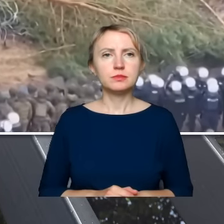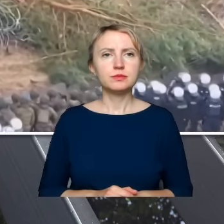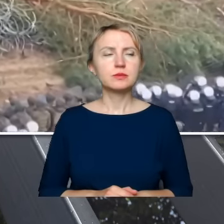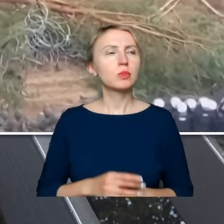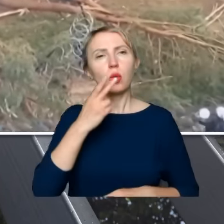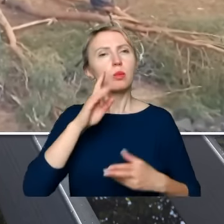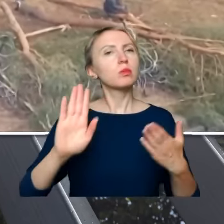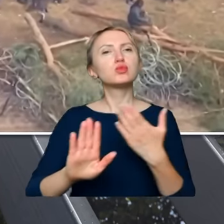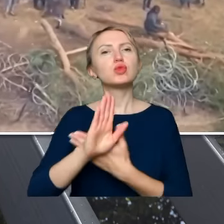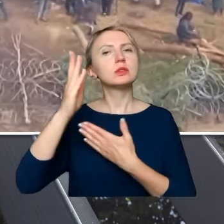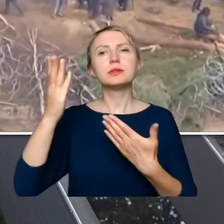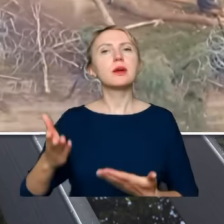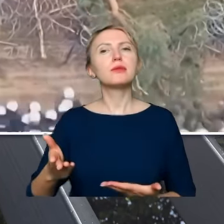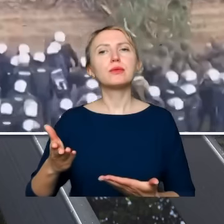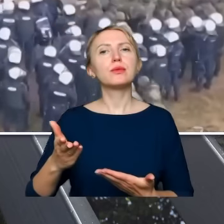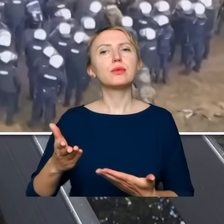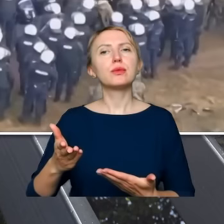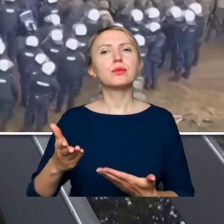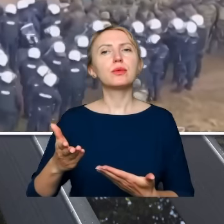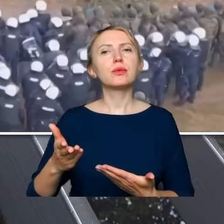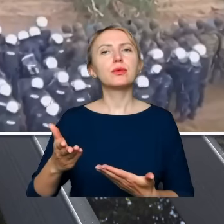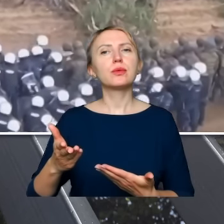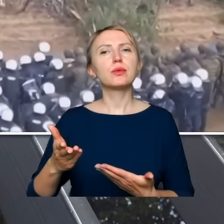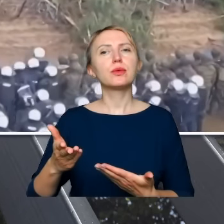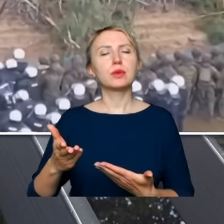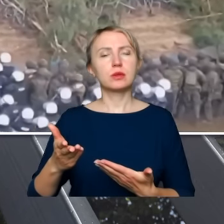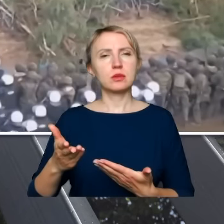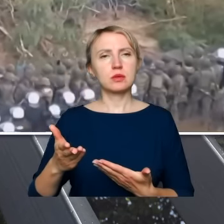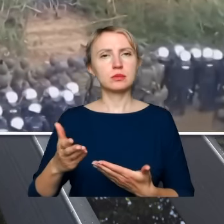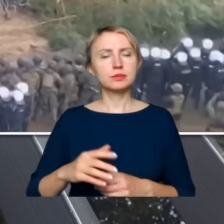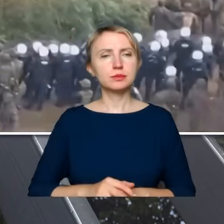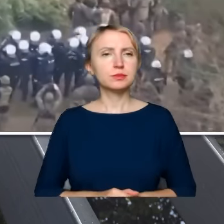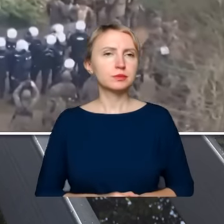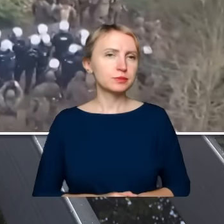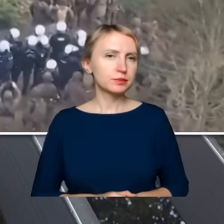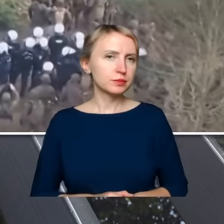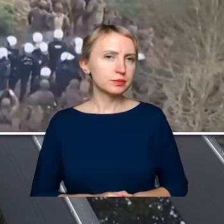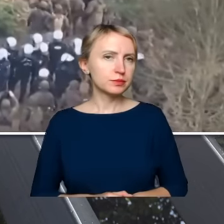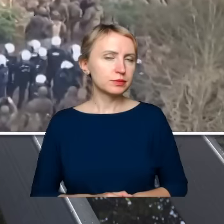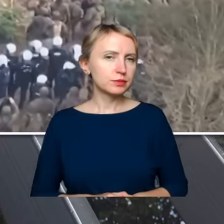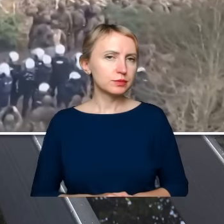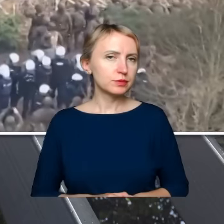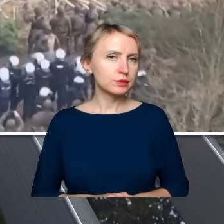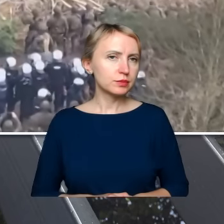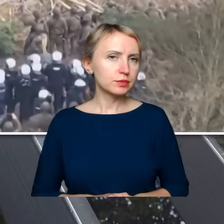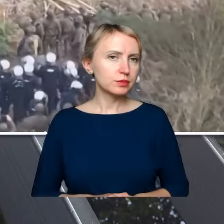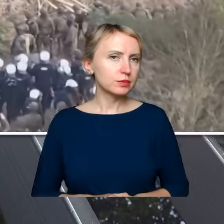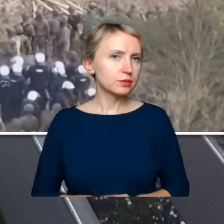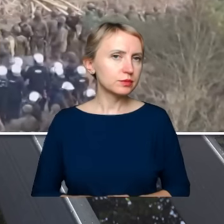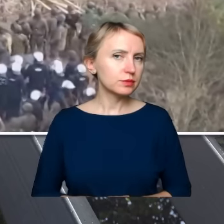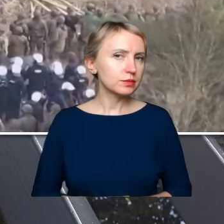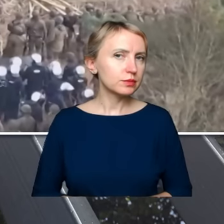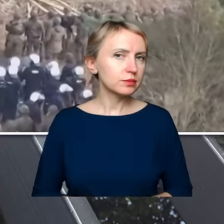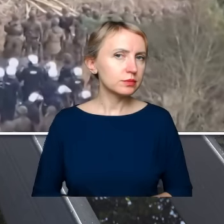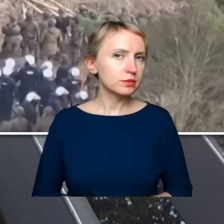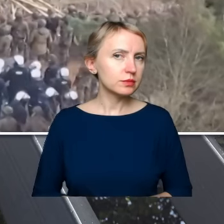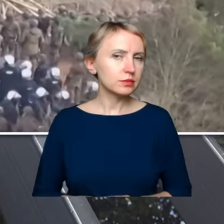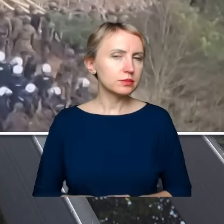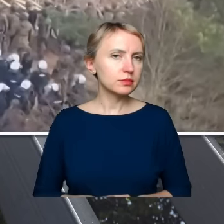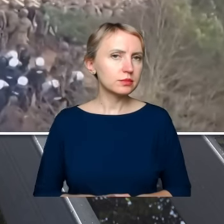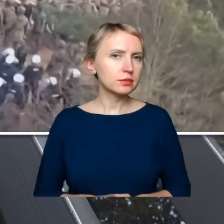przedstawicielką niesłusznej linii. Tylko można sobie prowadzić takie słuszne i niesłuszne